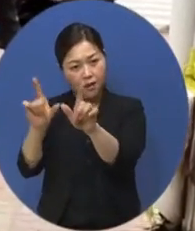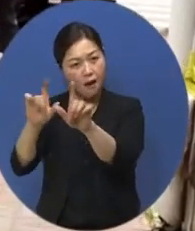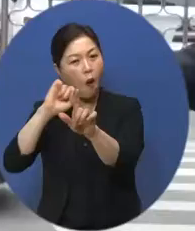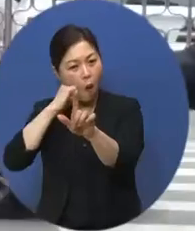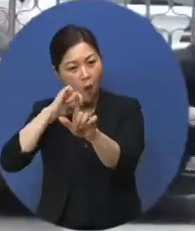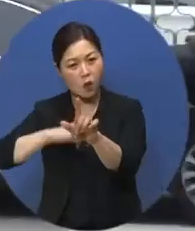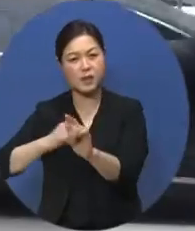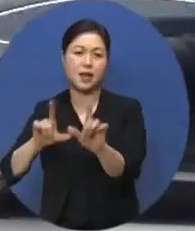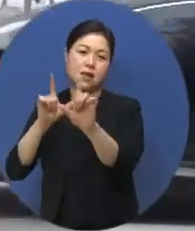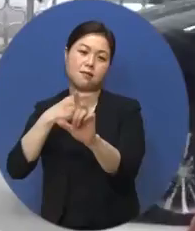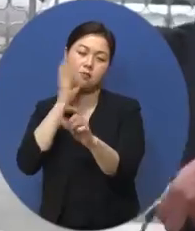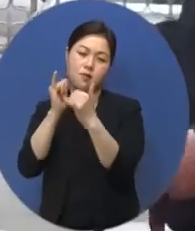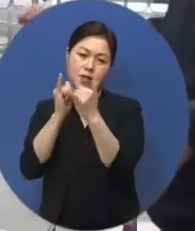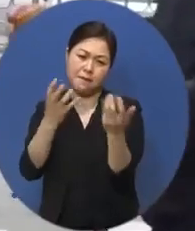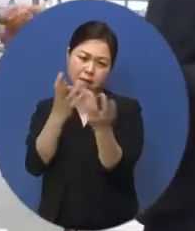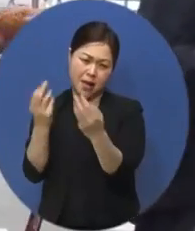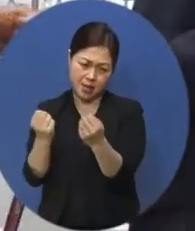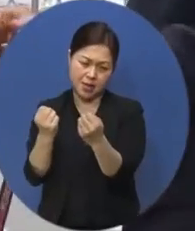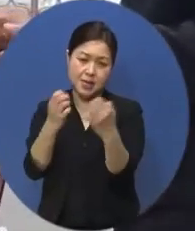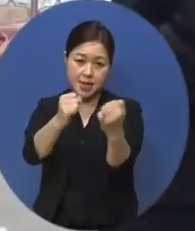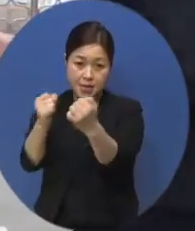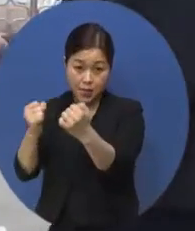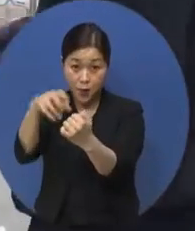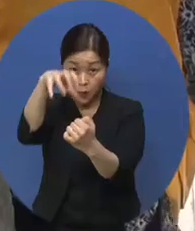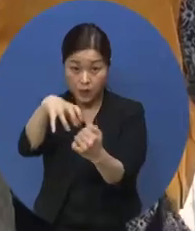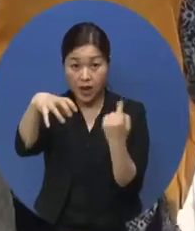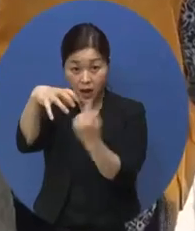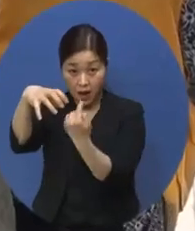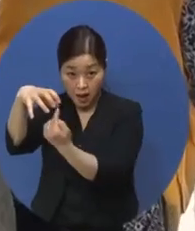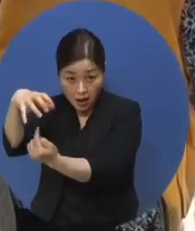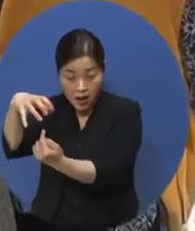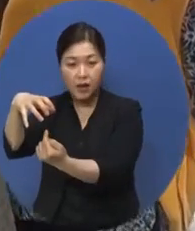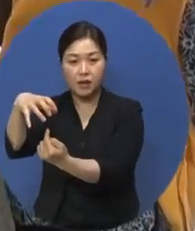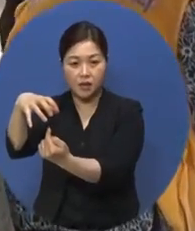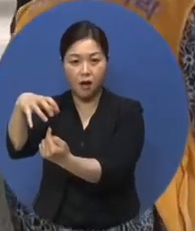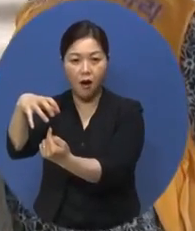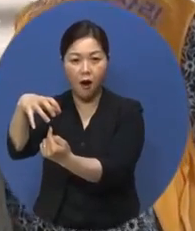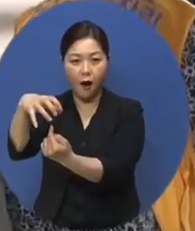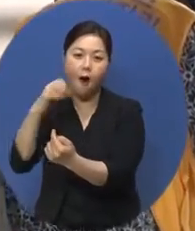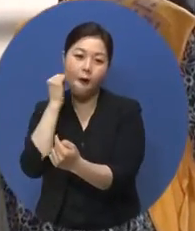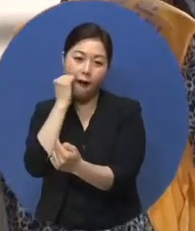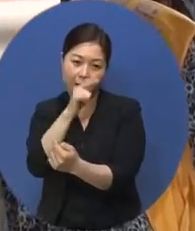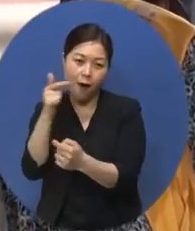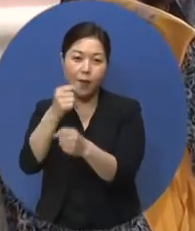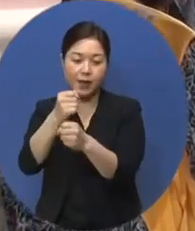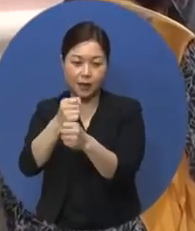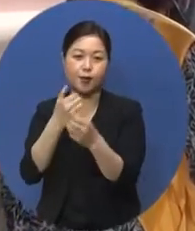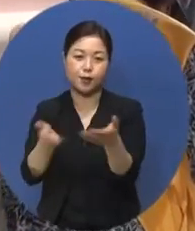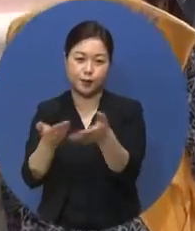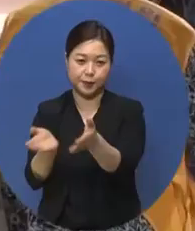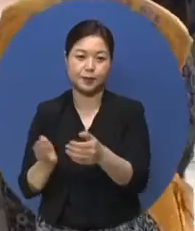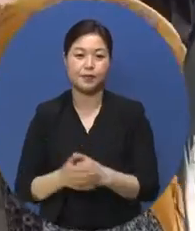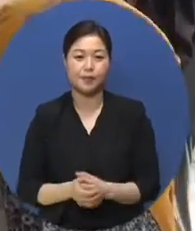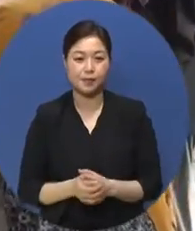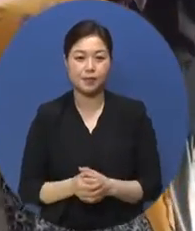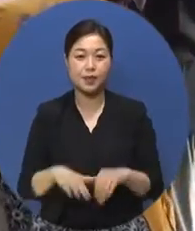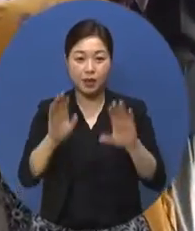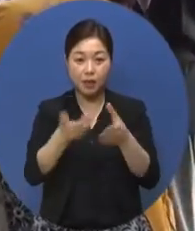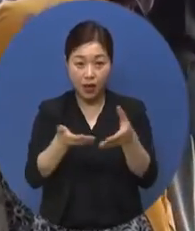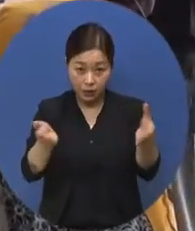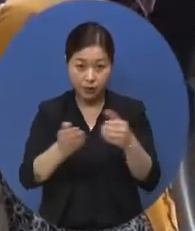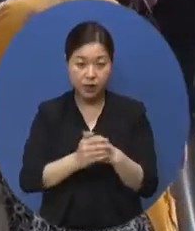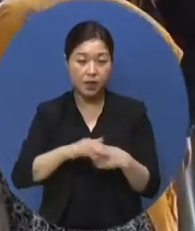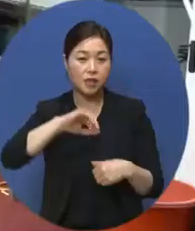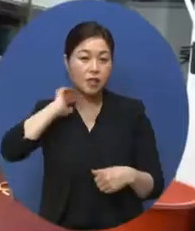어르신들이 많이 거주하는 지역을 찾아가 현장에서 직접 간식을 만들어 제공합니다 이번 나눔은